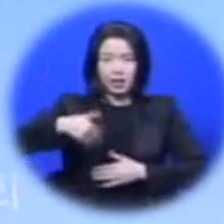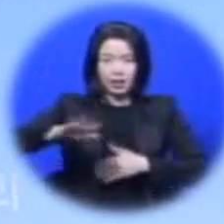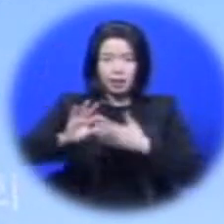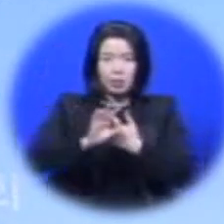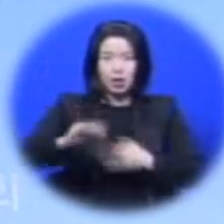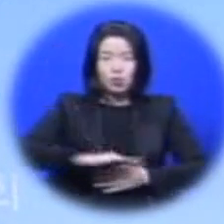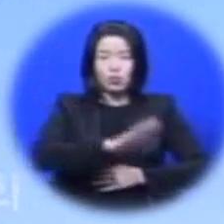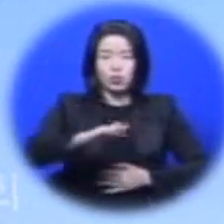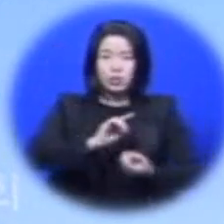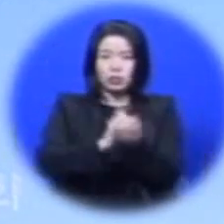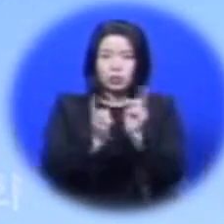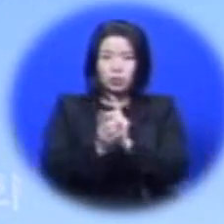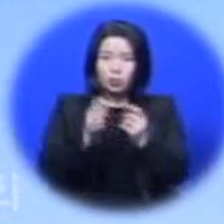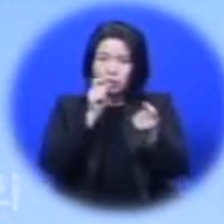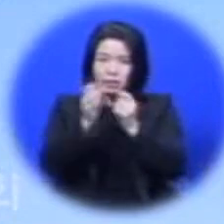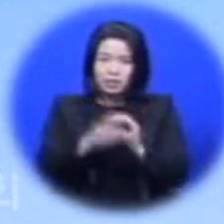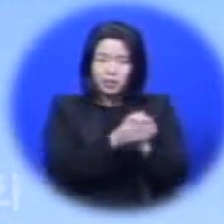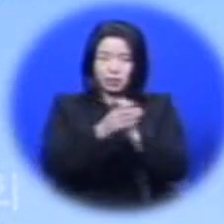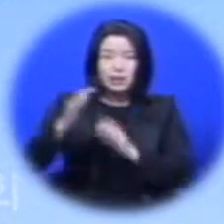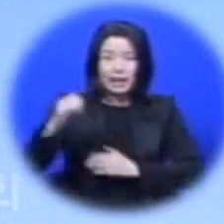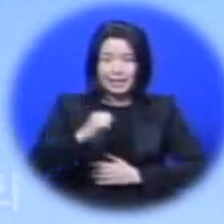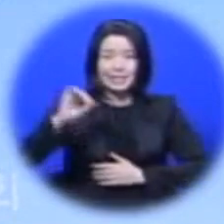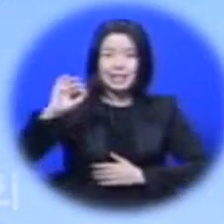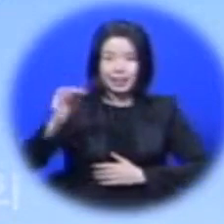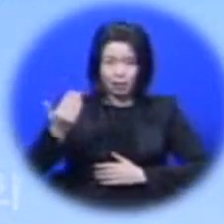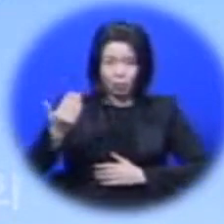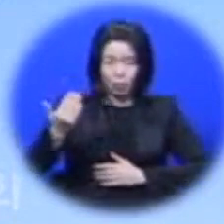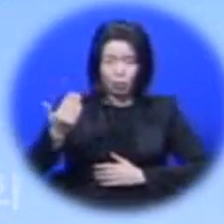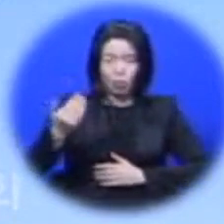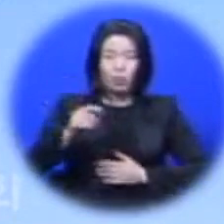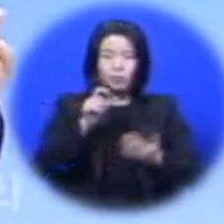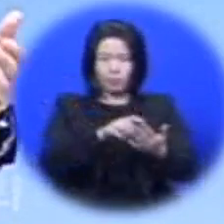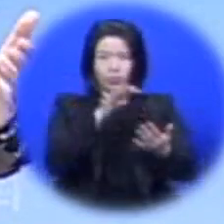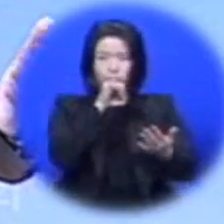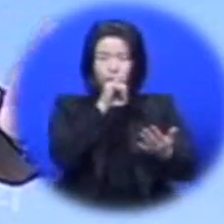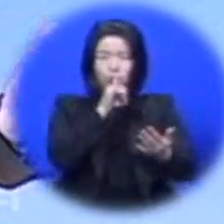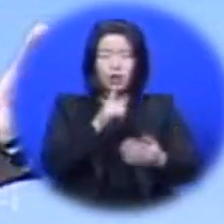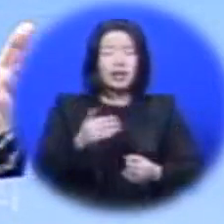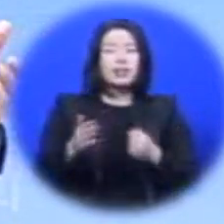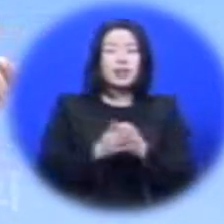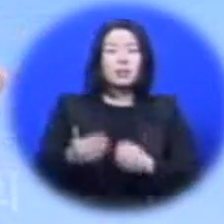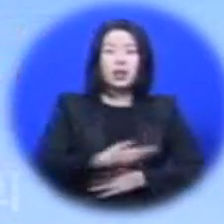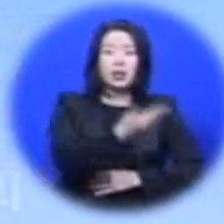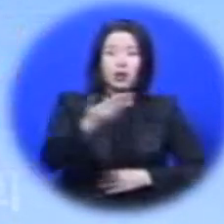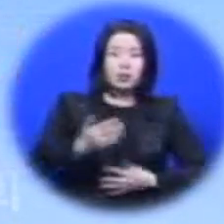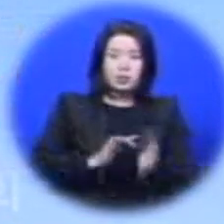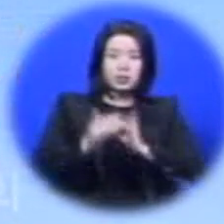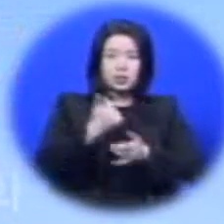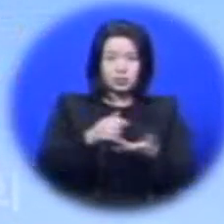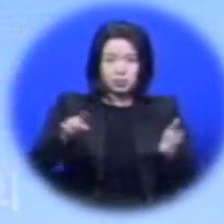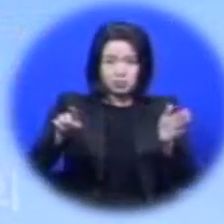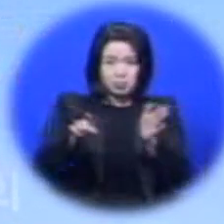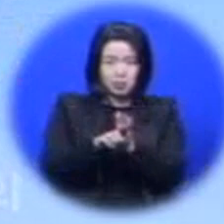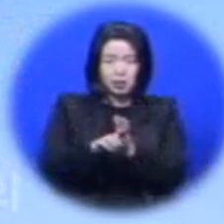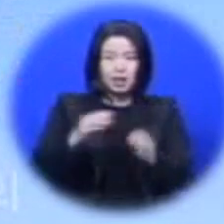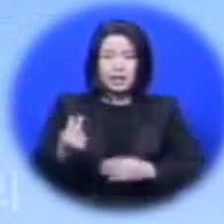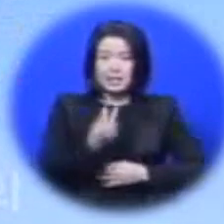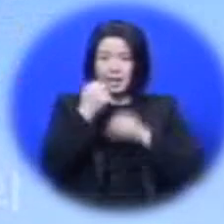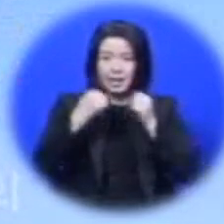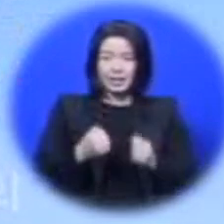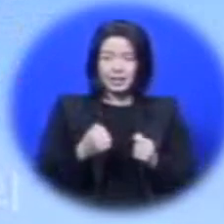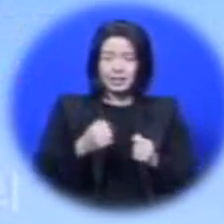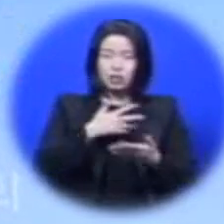서로 사귐을 가지게 되고 그랬습니다. 그러면 여러분들이 예수님을 믿되 살아계신 주님으로